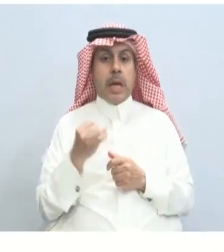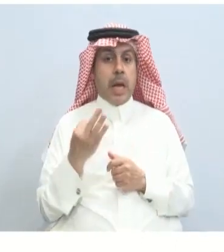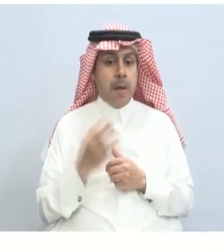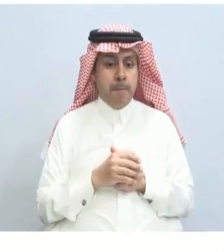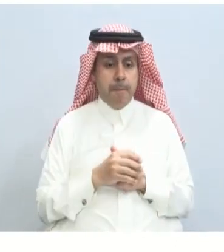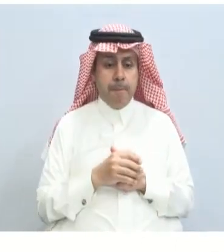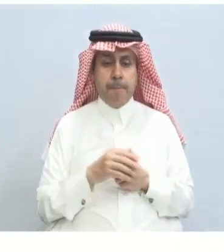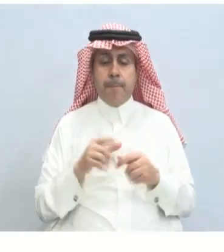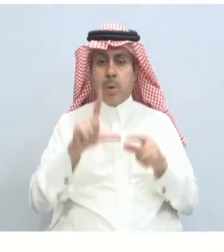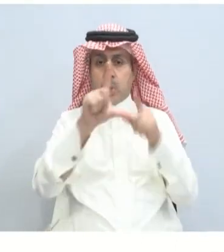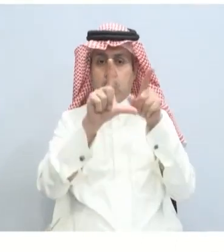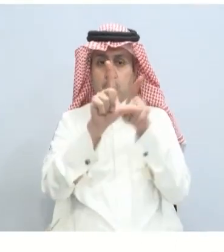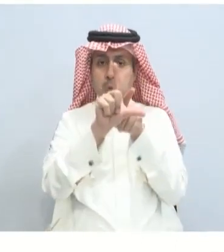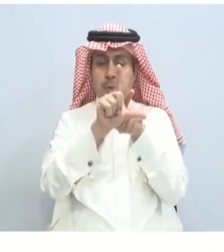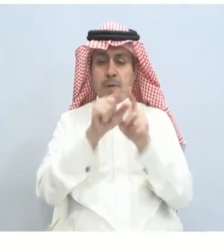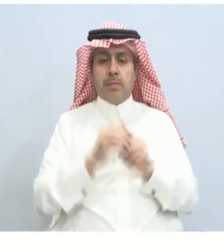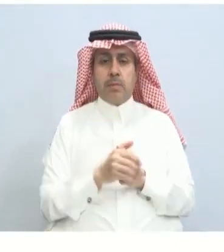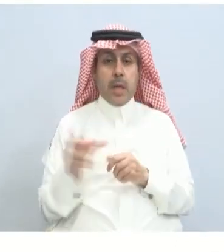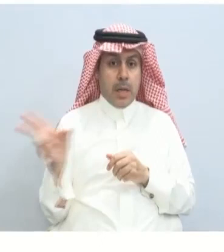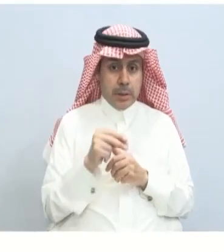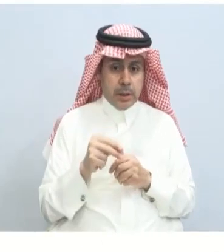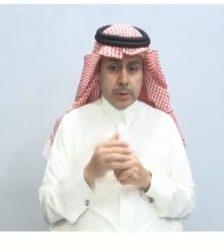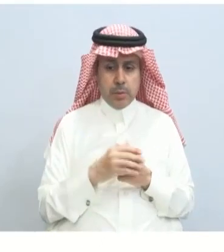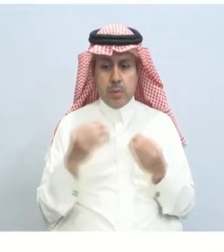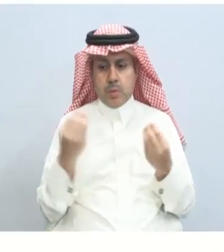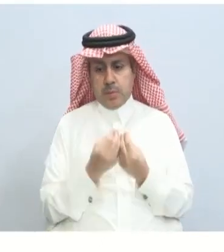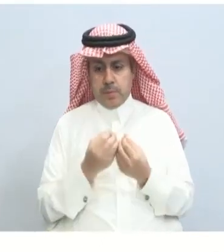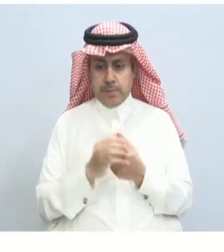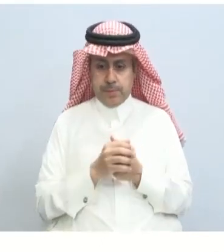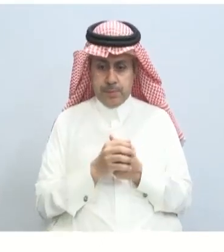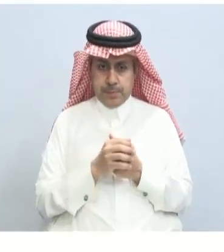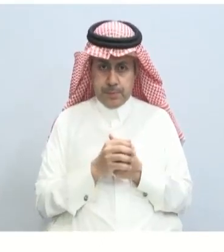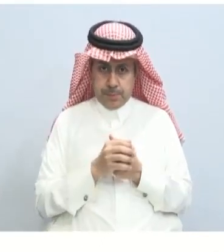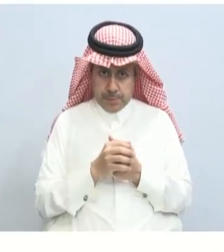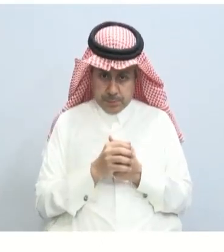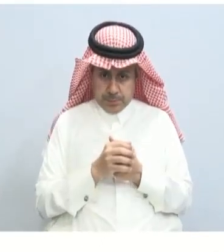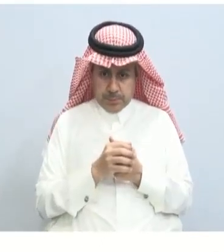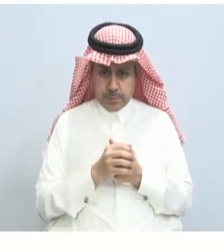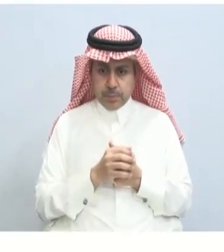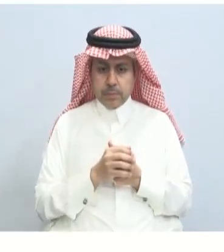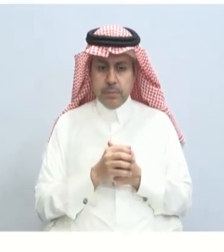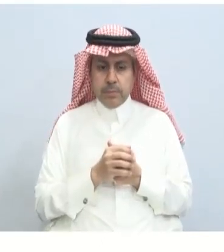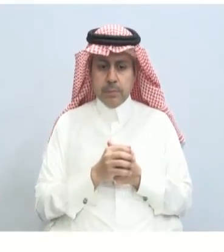ثيتا فدائما الناتج يتكون من عنصرين يتكون من